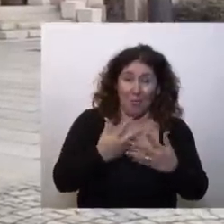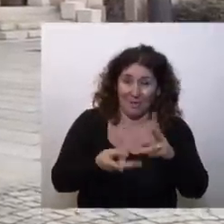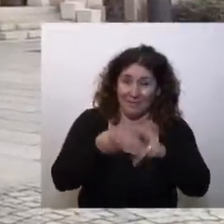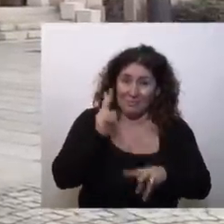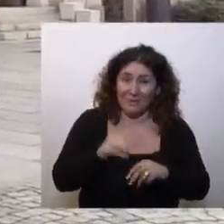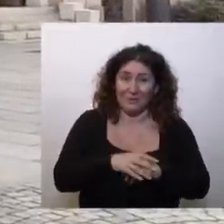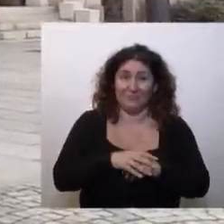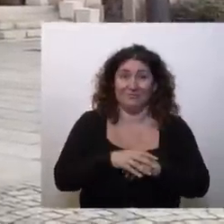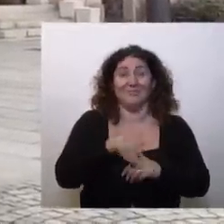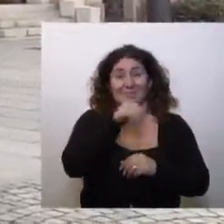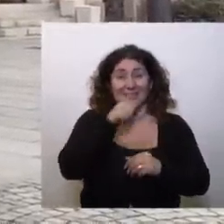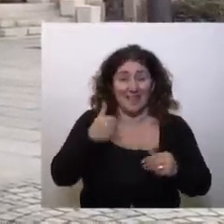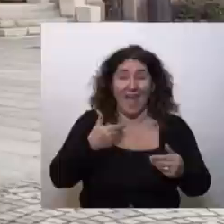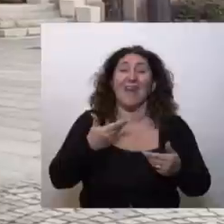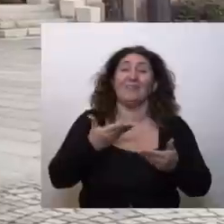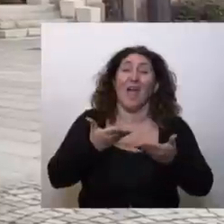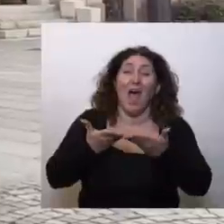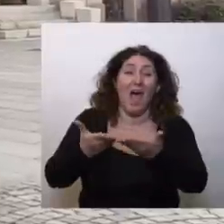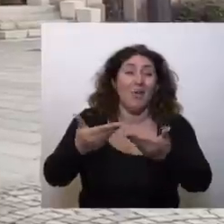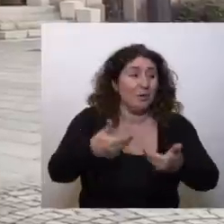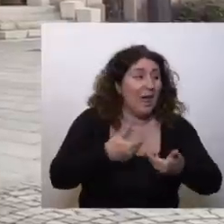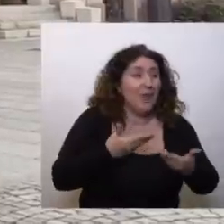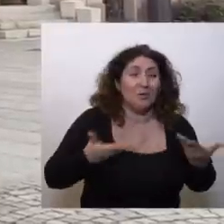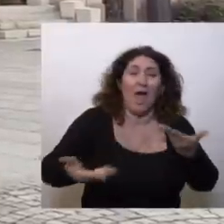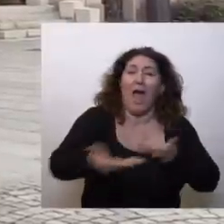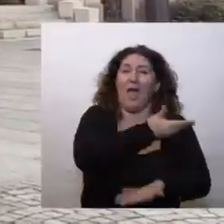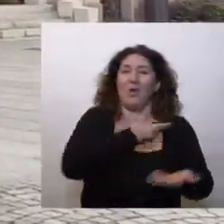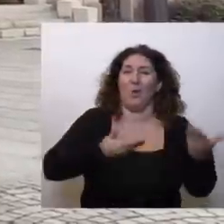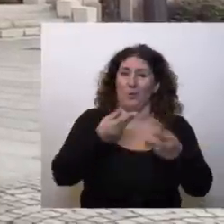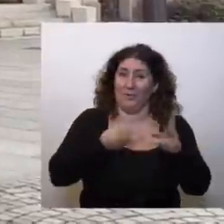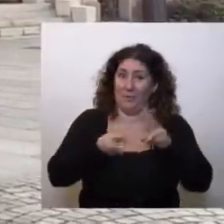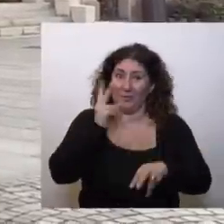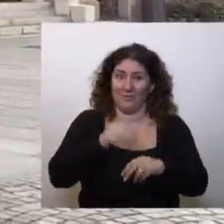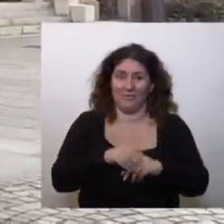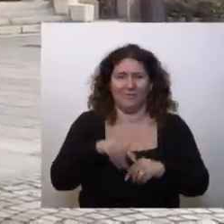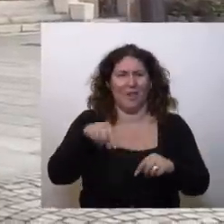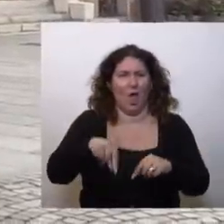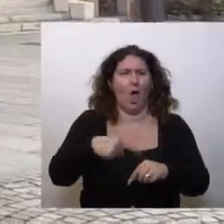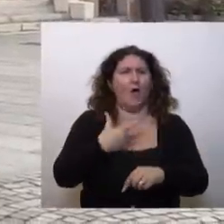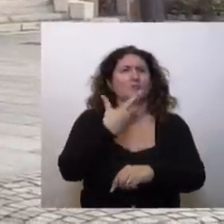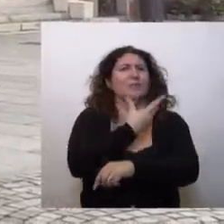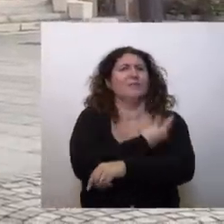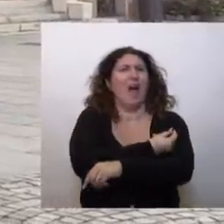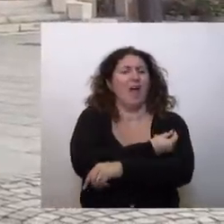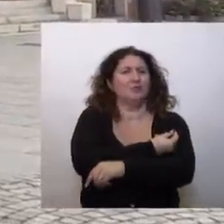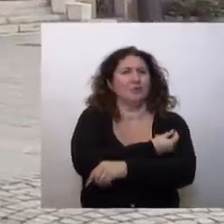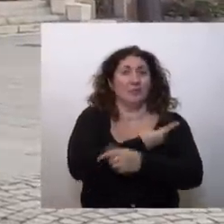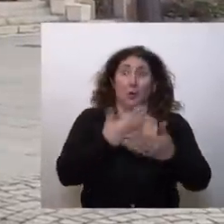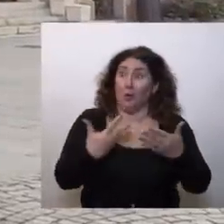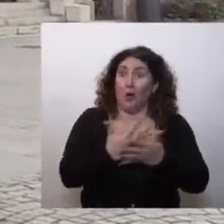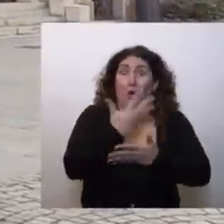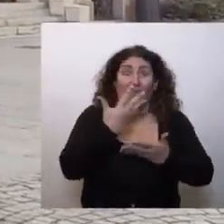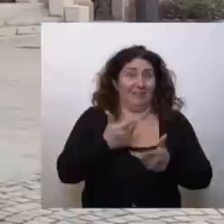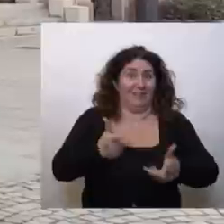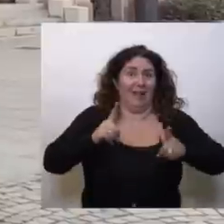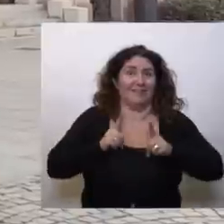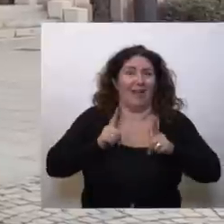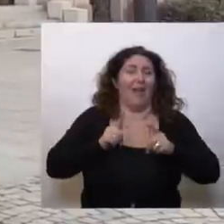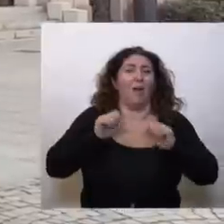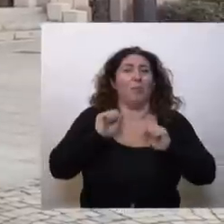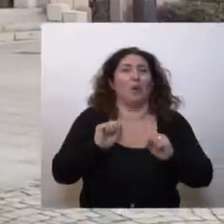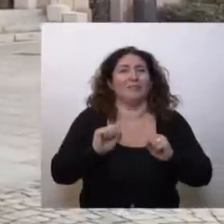necessario aiutarci di più. E allora oggi, anche con lo strumento del vaccino, che è questa novità che ci può permettere di